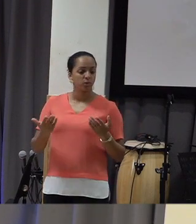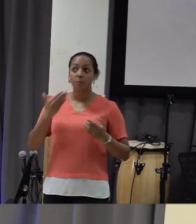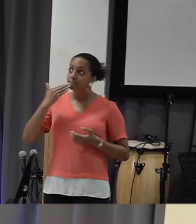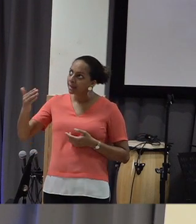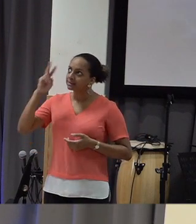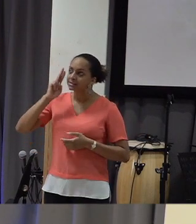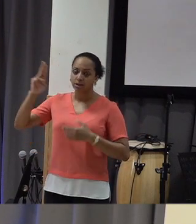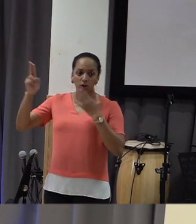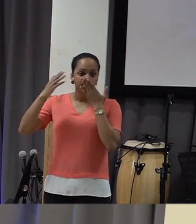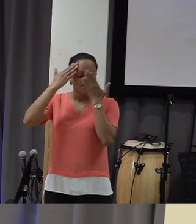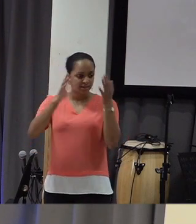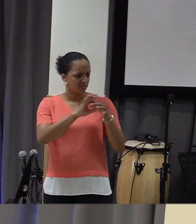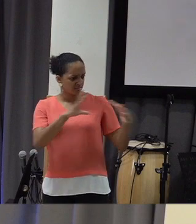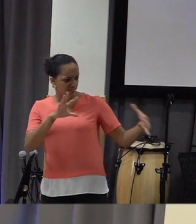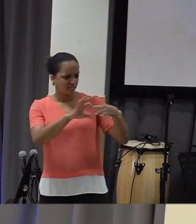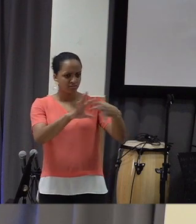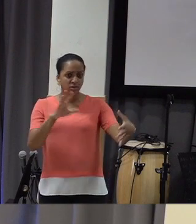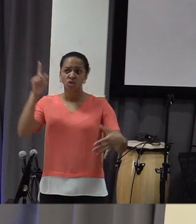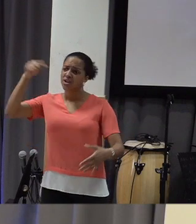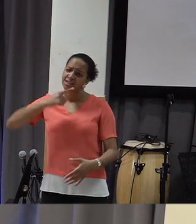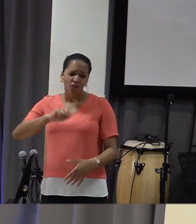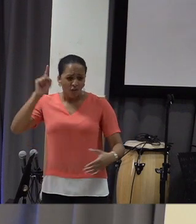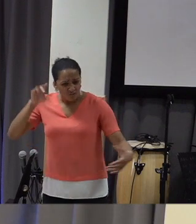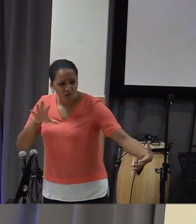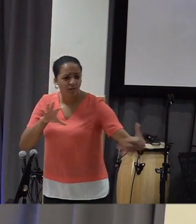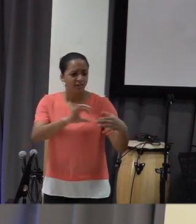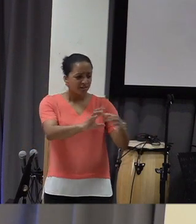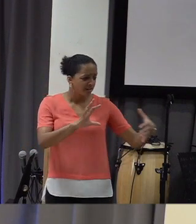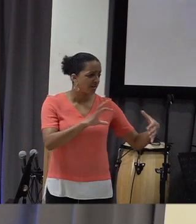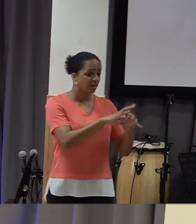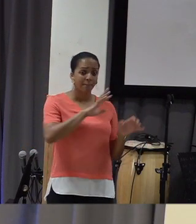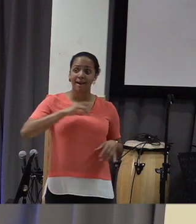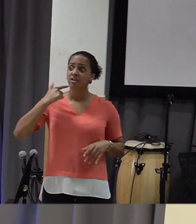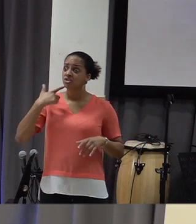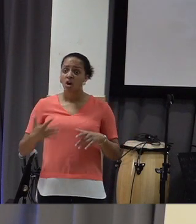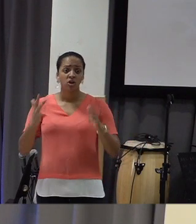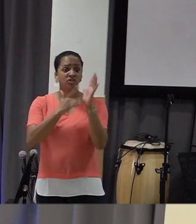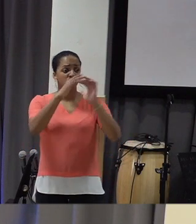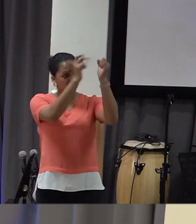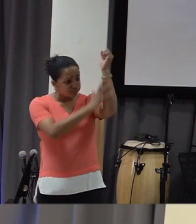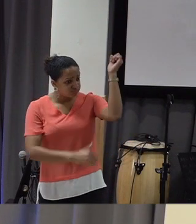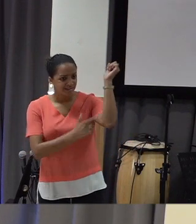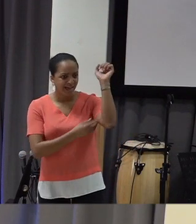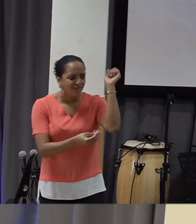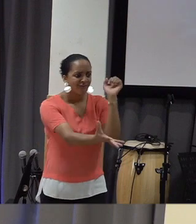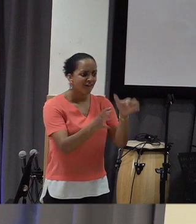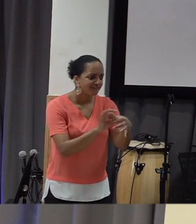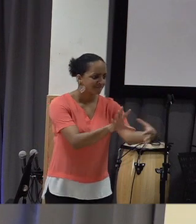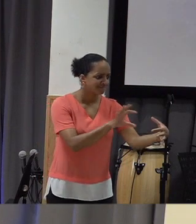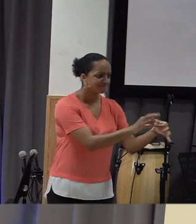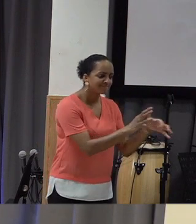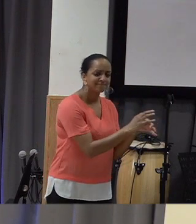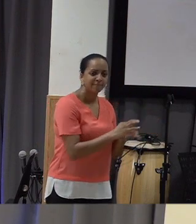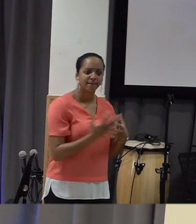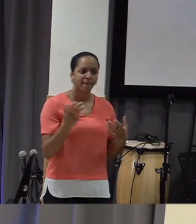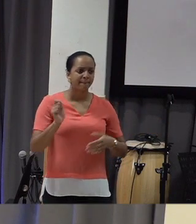face à la division, Dieu veut que nous vivions la réconciliation payée par le sang de Jésus à la croix. Face à l'amour du monde et à nos